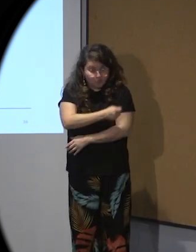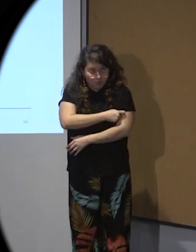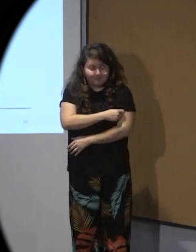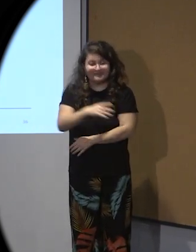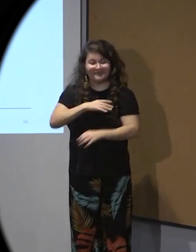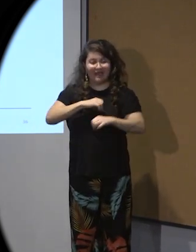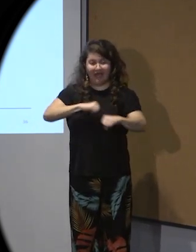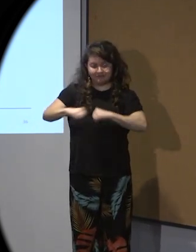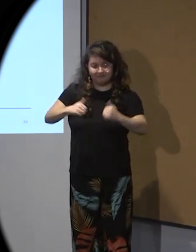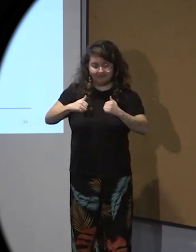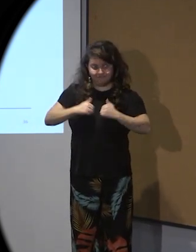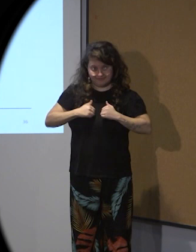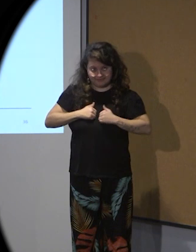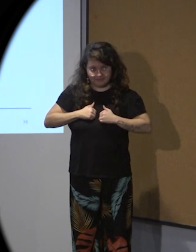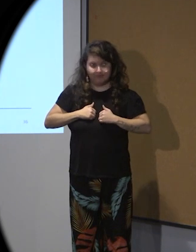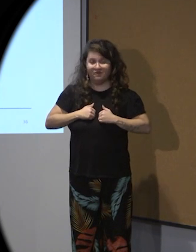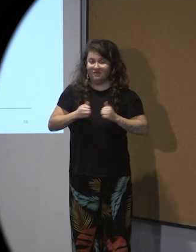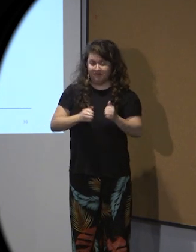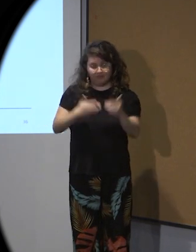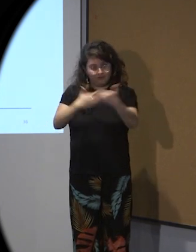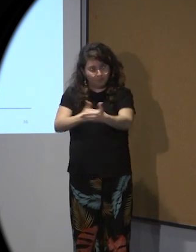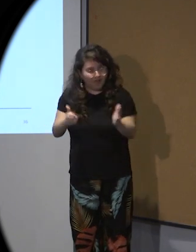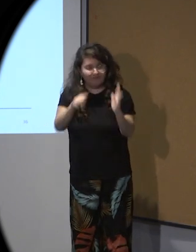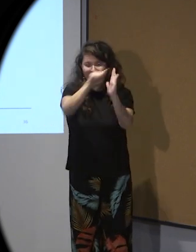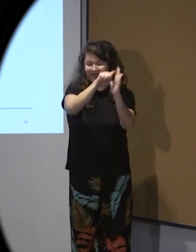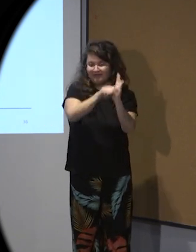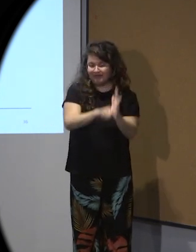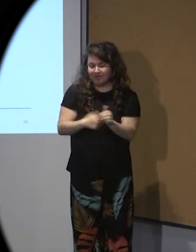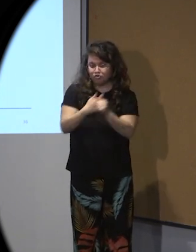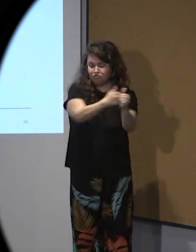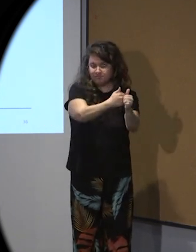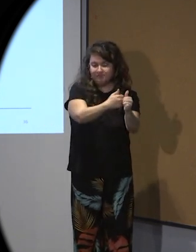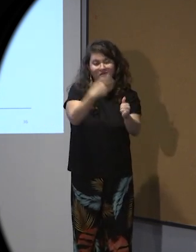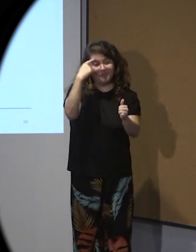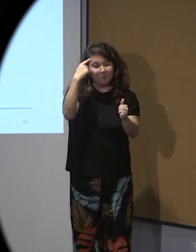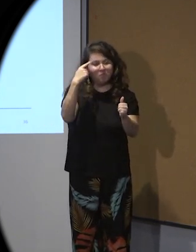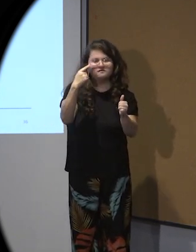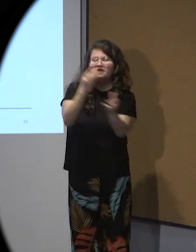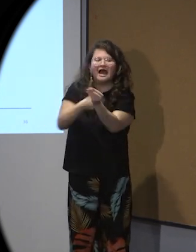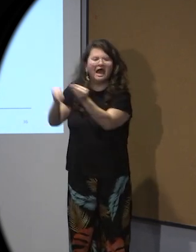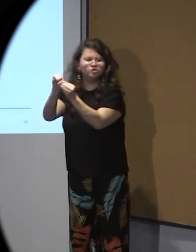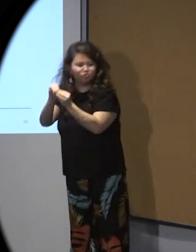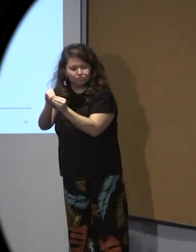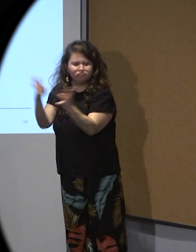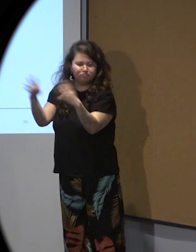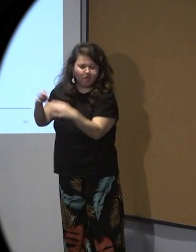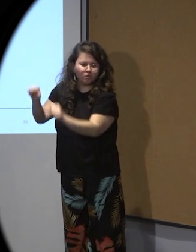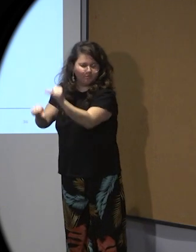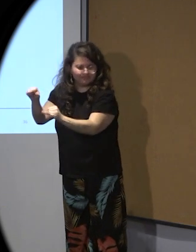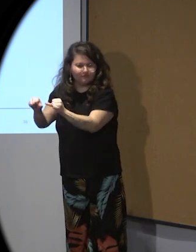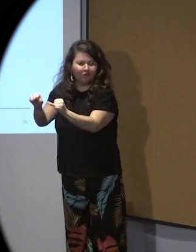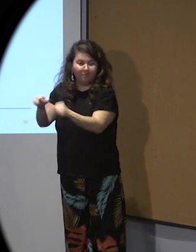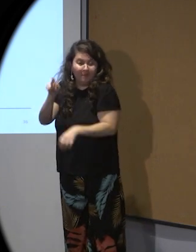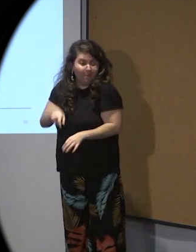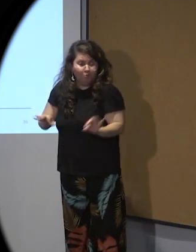ok. Et en option, on peut faire de la compétition. Oui, ça peut être loisir. Mais le Ah. sport n'est pas synonyme de compétition. Ah, d'accord. Voilà. Mais il y a 40 ans, quand on